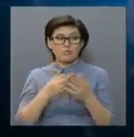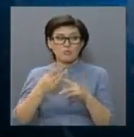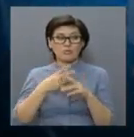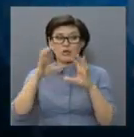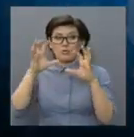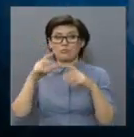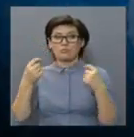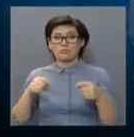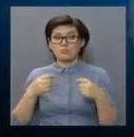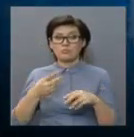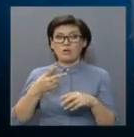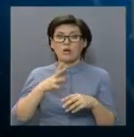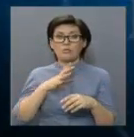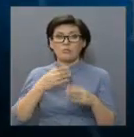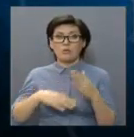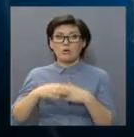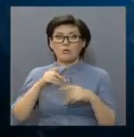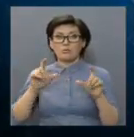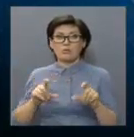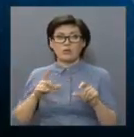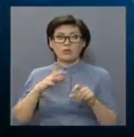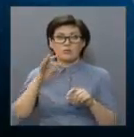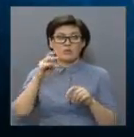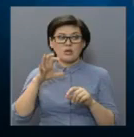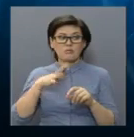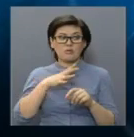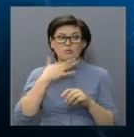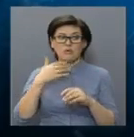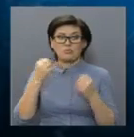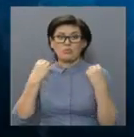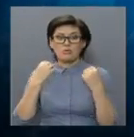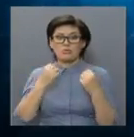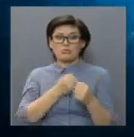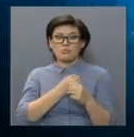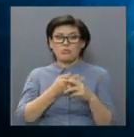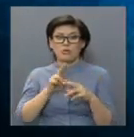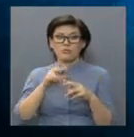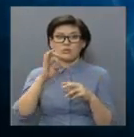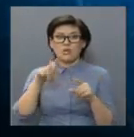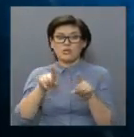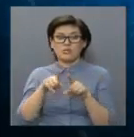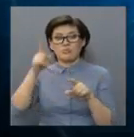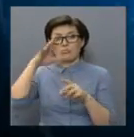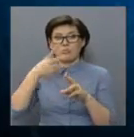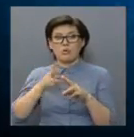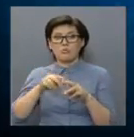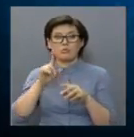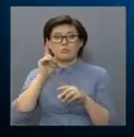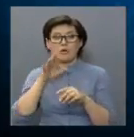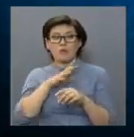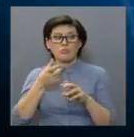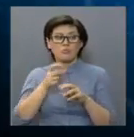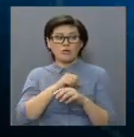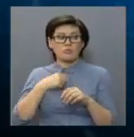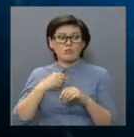сатып келген. Мүгедек арбасына таңылған Еркін Ізбасаров көпшілікке спорт жанашыры, меценат ретінде танымал. Жас кезінде өзі